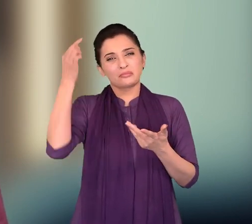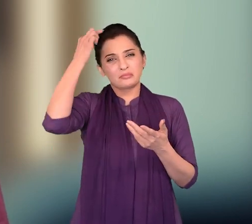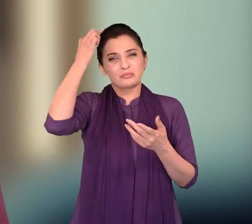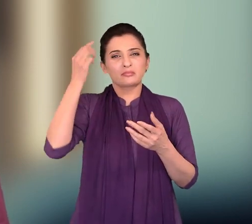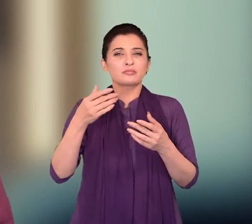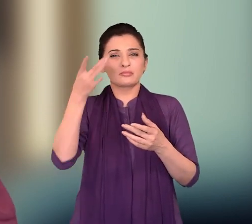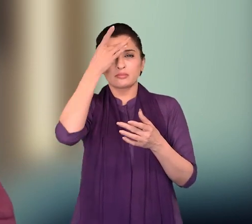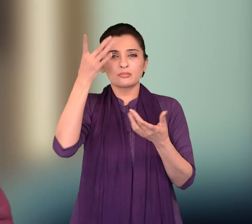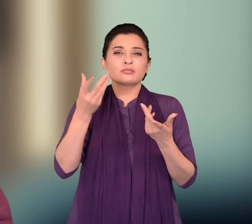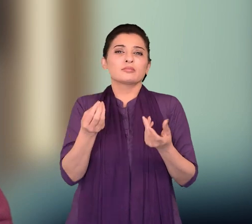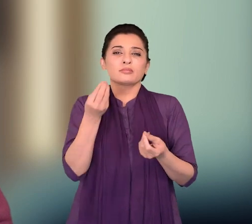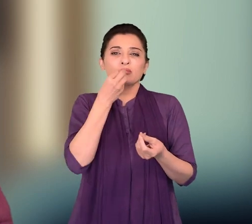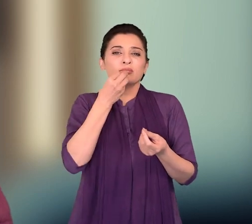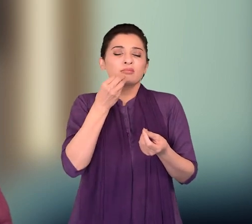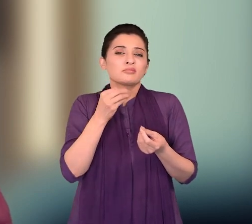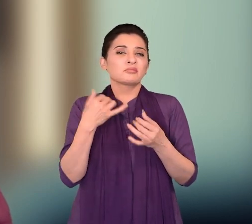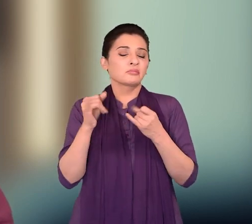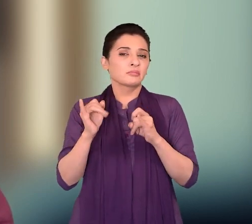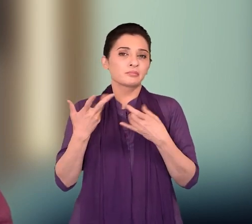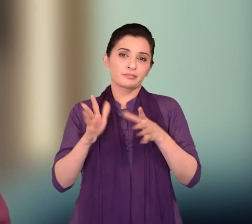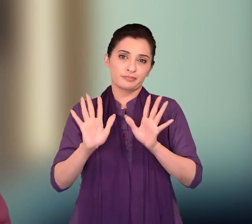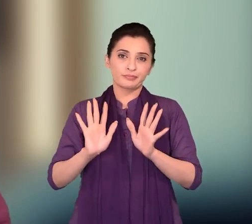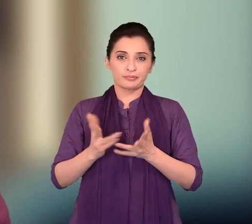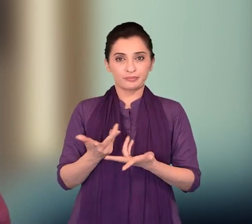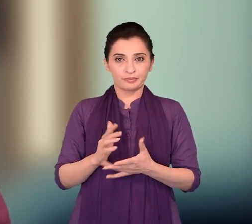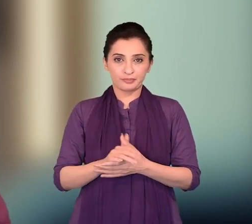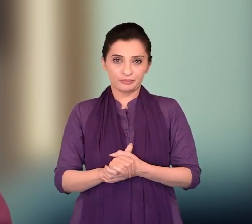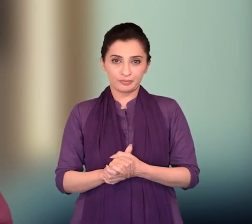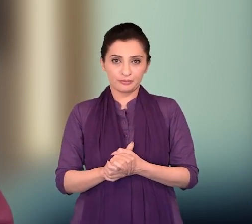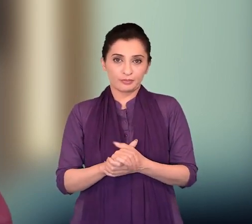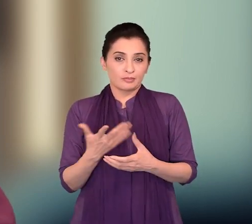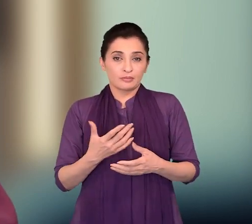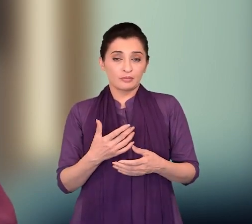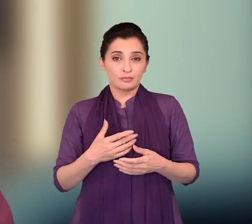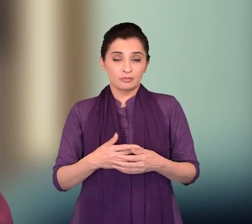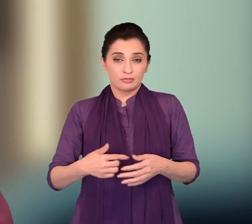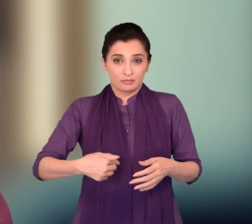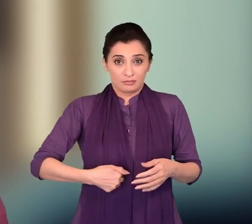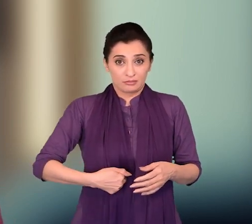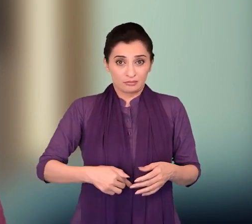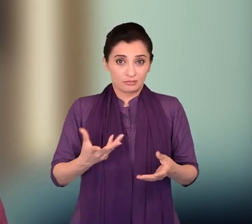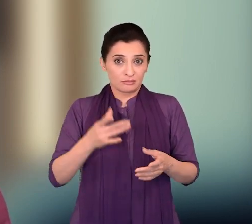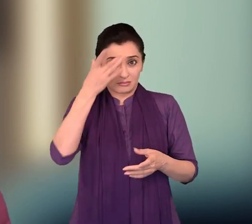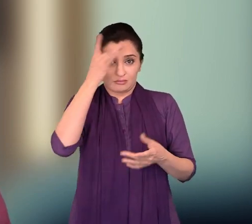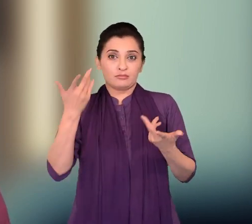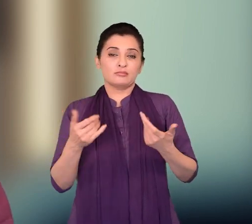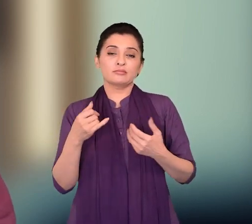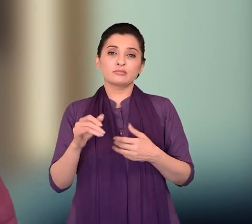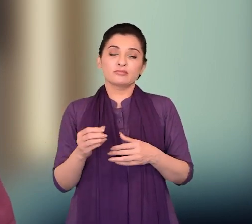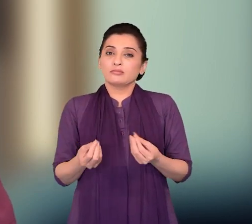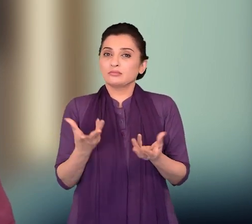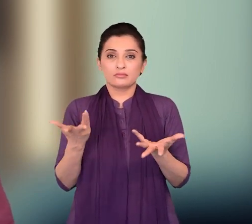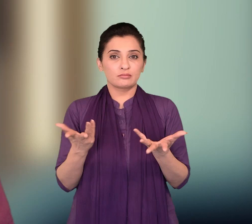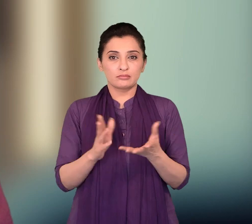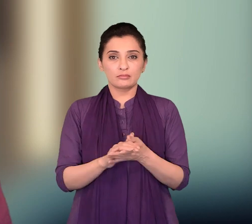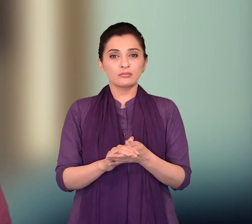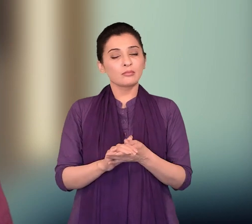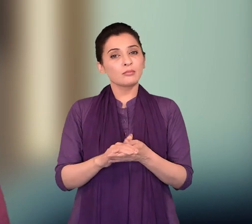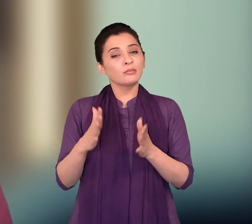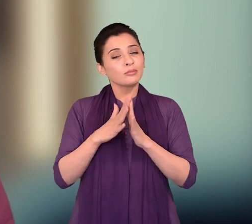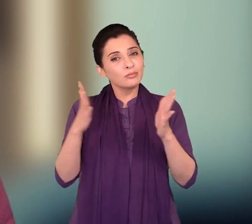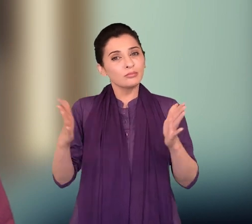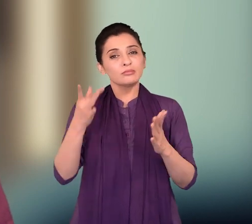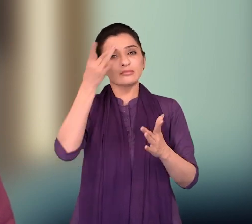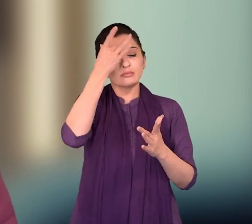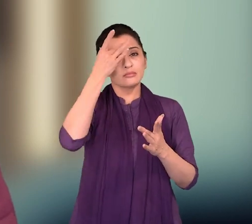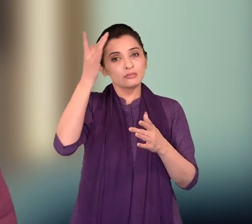ہو جاتی ہے, جن سے ایونچولی بندے کو گٹ ریلیٹڈ پرابلمس شروع ہو جاتے ہیں. سو دے کین بی اے لاٹ آف تھنگز